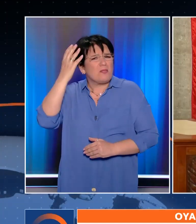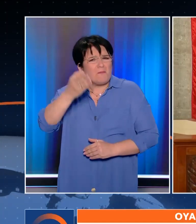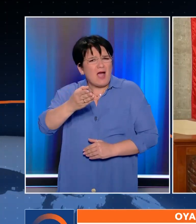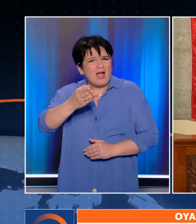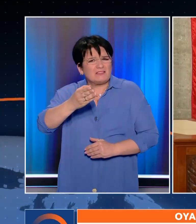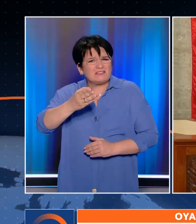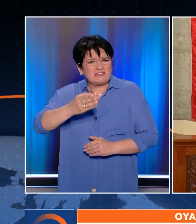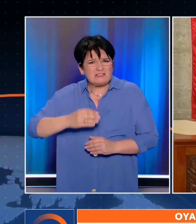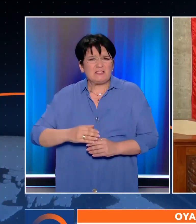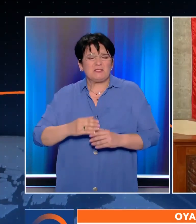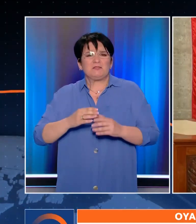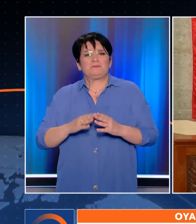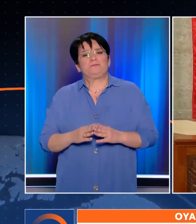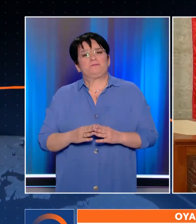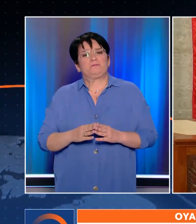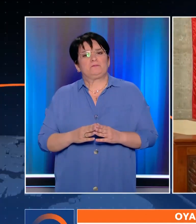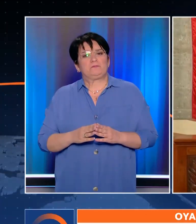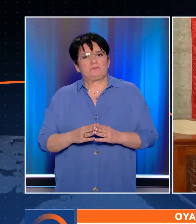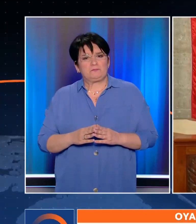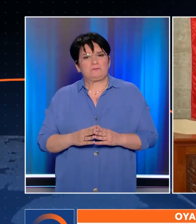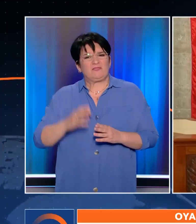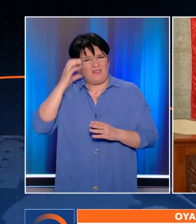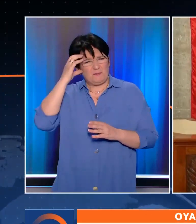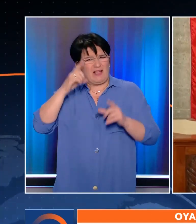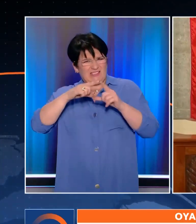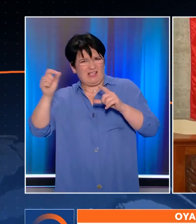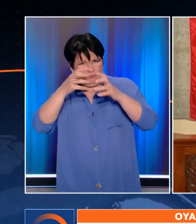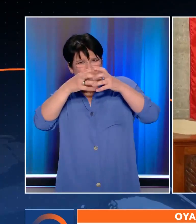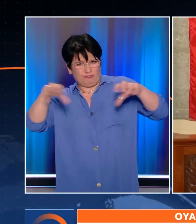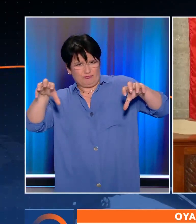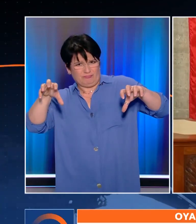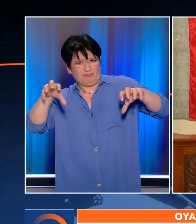την διχοτόμηση που αποκαλούθησε της Κύπρου.